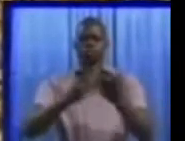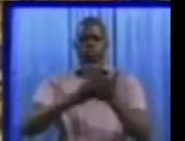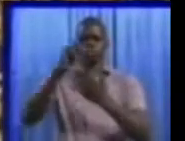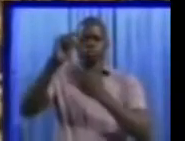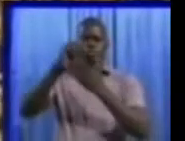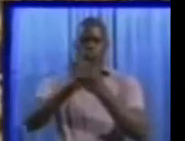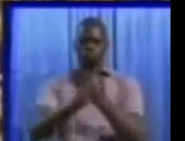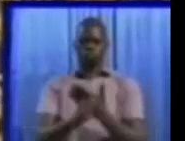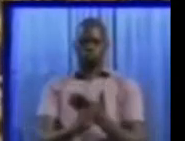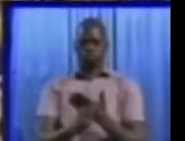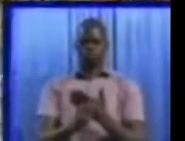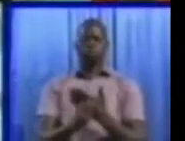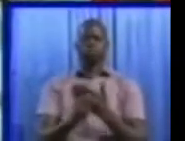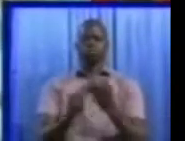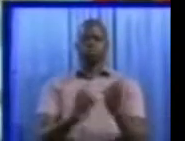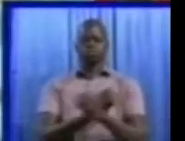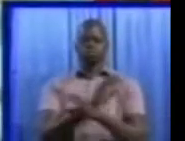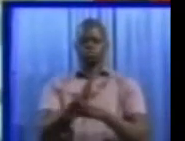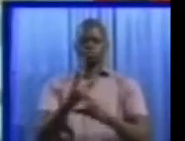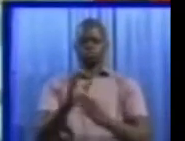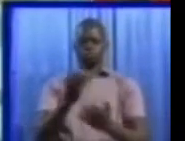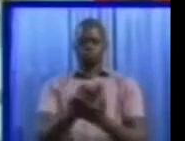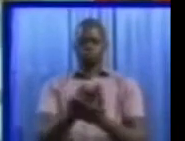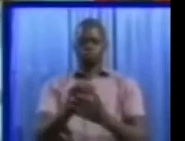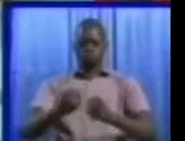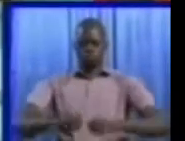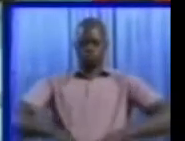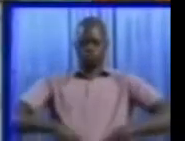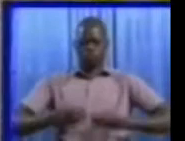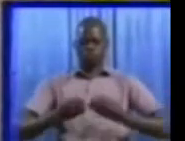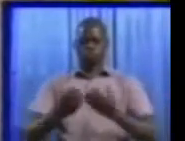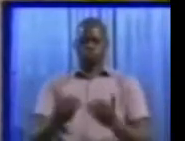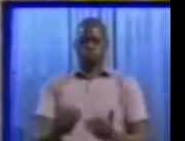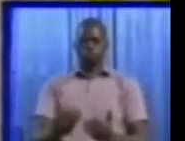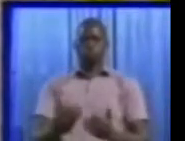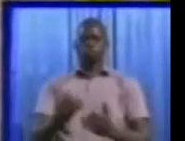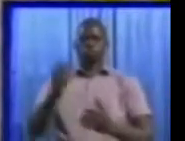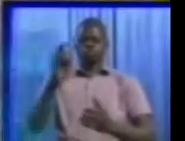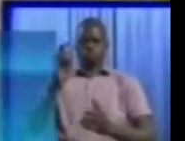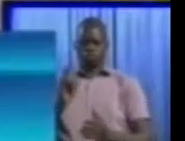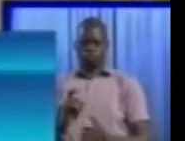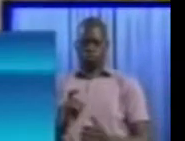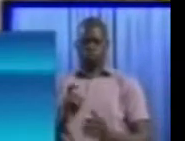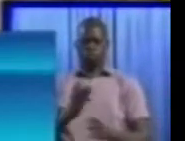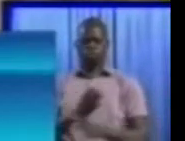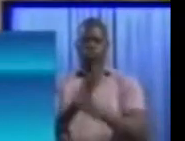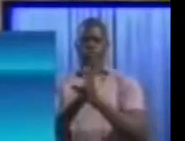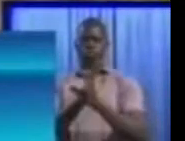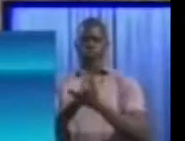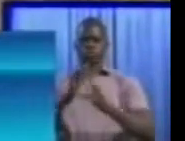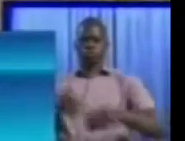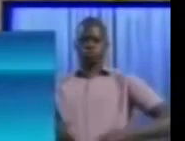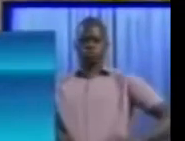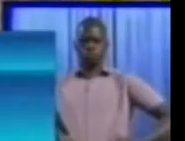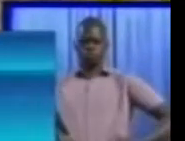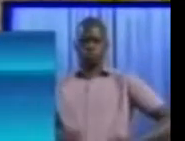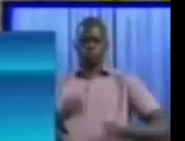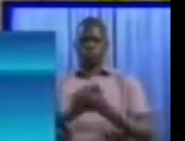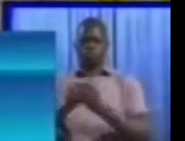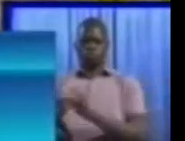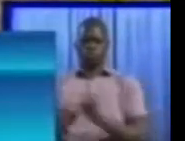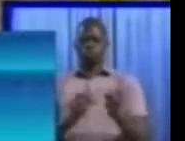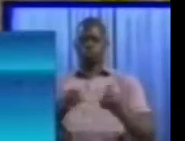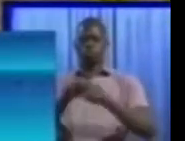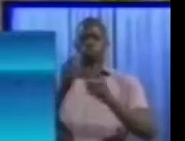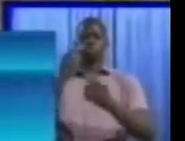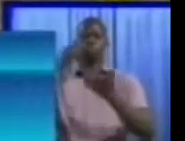fois réalistes et réalisables. Les fonds existent et ils font effectivement donc des crédits aux jeunes, mais ce qu'on fait comme remarque, c'est que